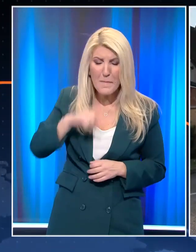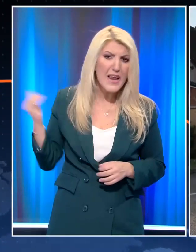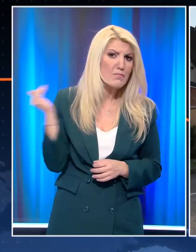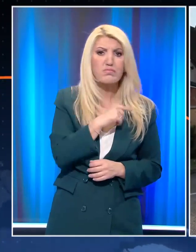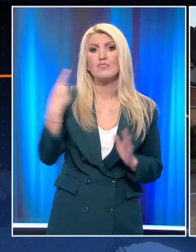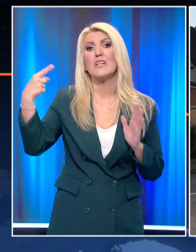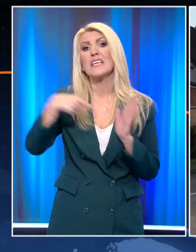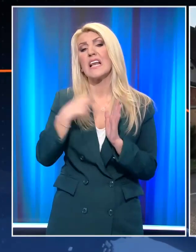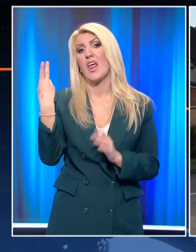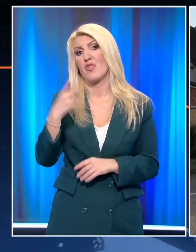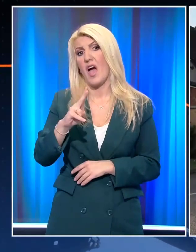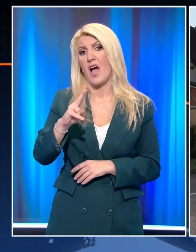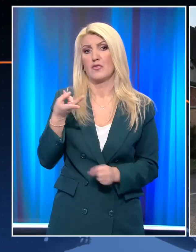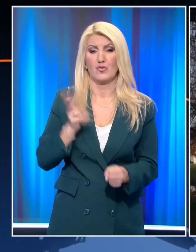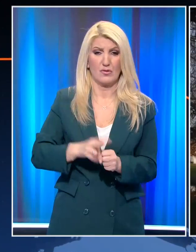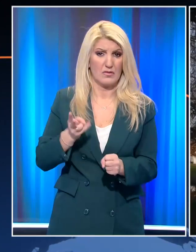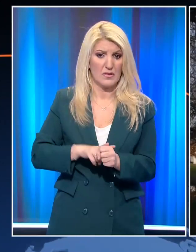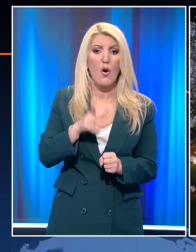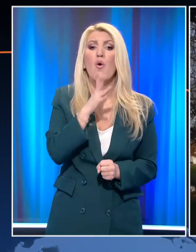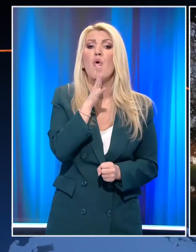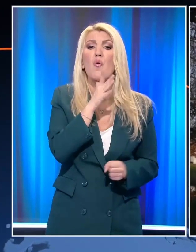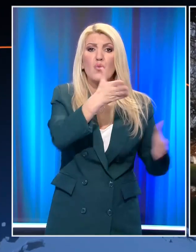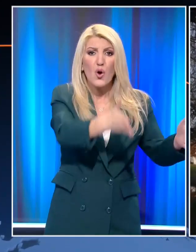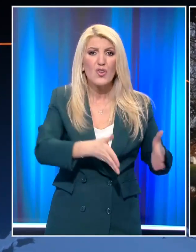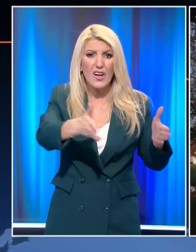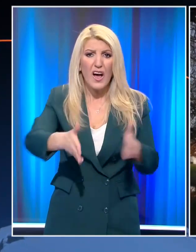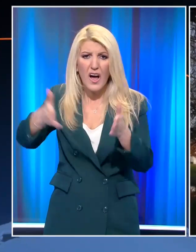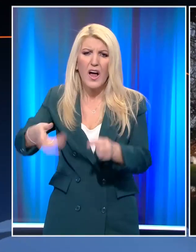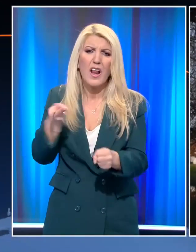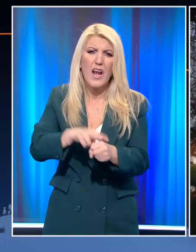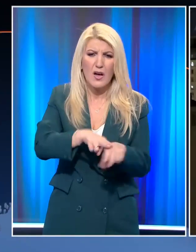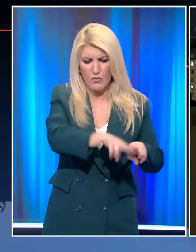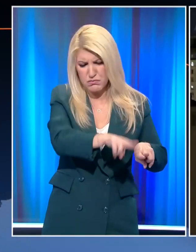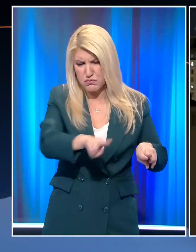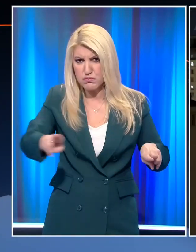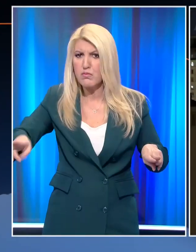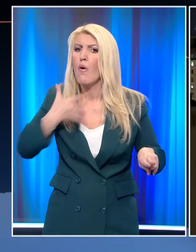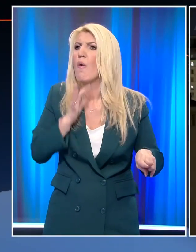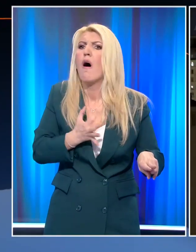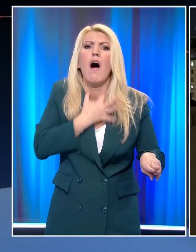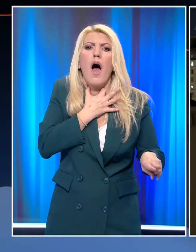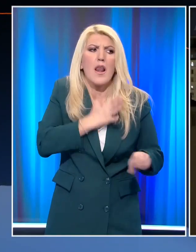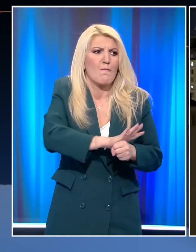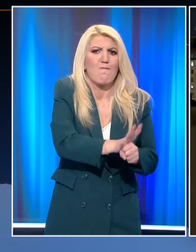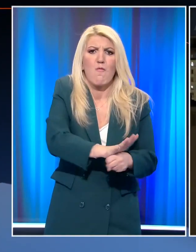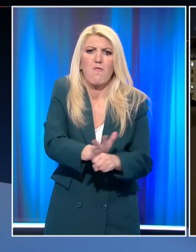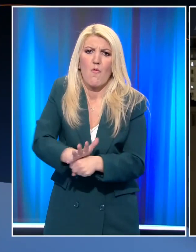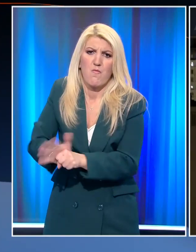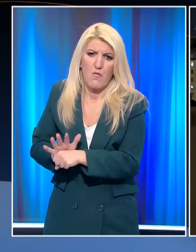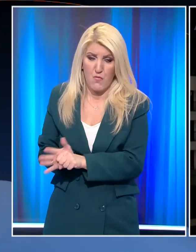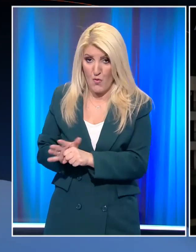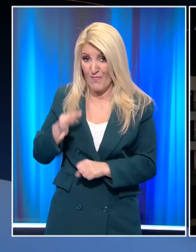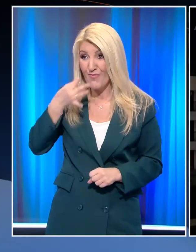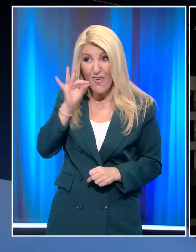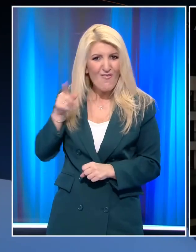Οι υγειονομικές αρχές στείλουν πρόχειρα νεκροτομία στο Λονδίνο για να καλύψουν τις ανάγκες. Οι κάτοικοι στο Σάο